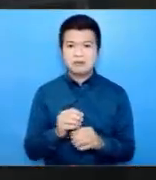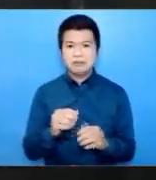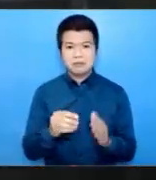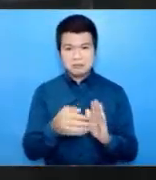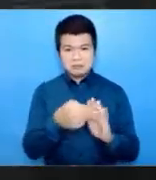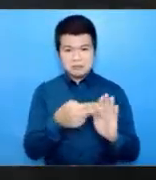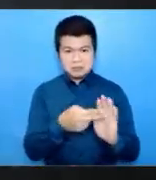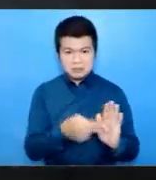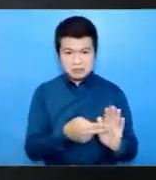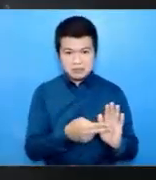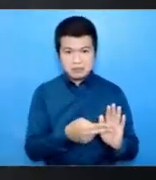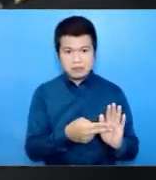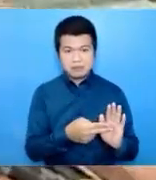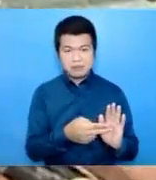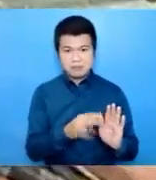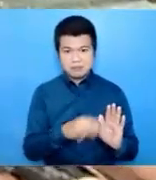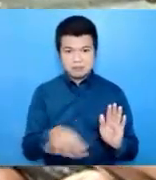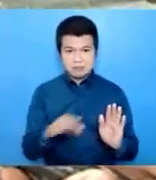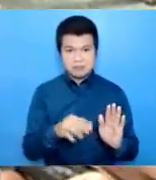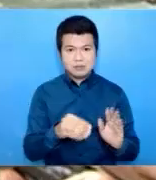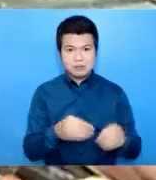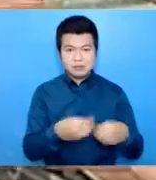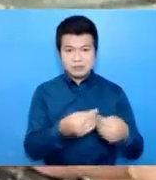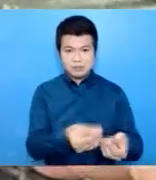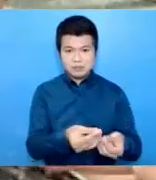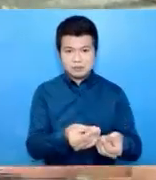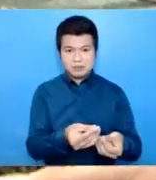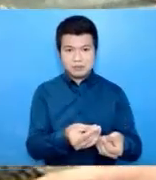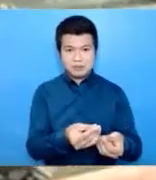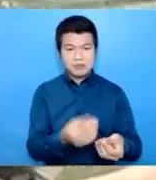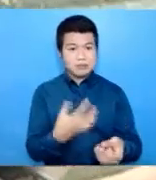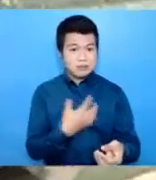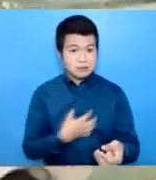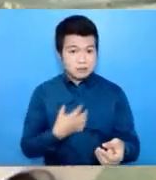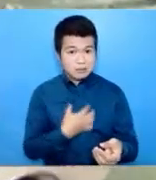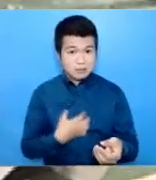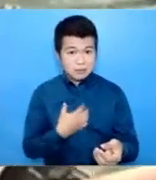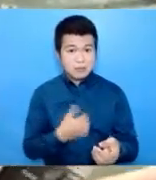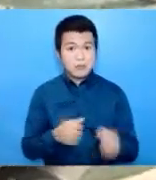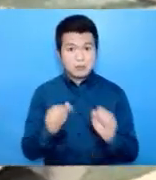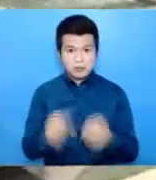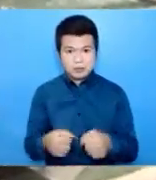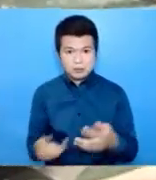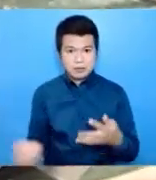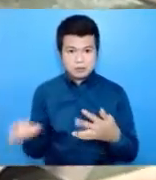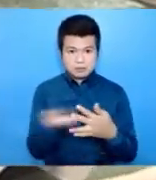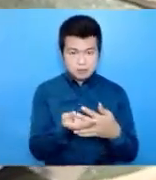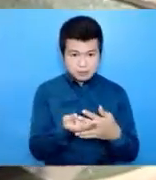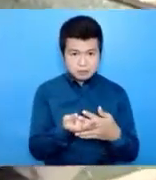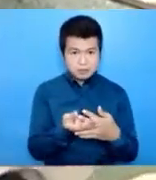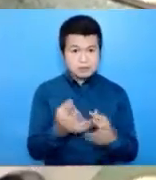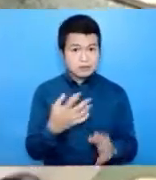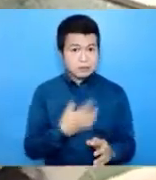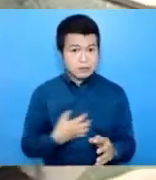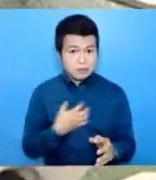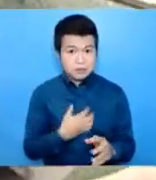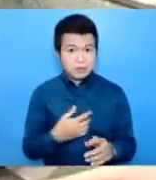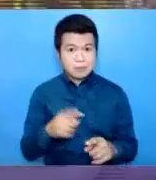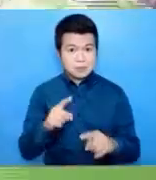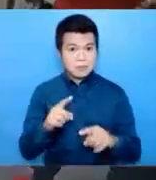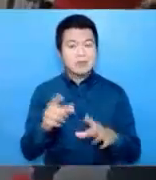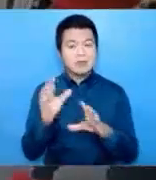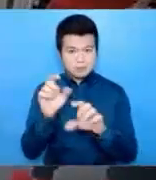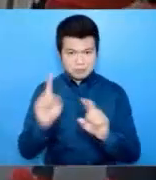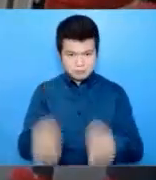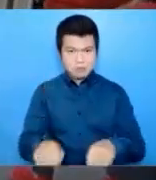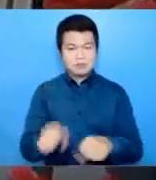mga nag-file ng grievance. Ngayon, pwede naman po siya mag-file ulit ng grievance para naman po makahabol siya.